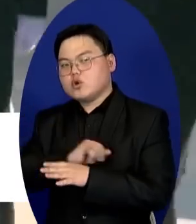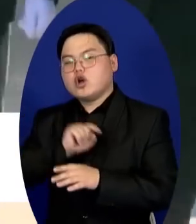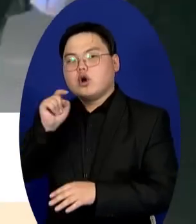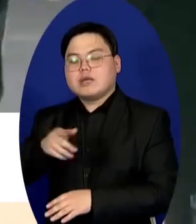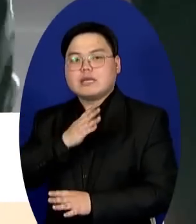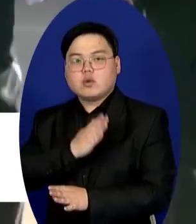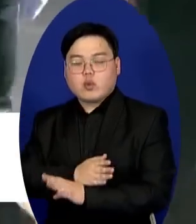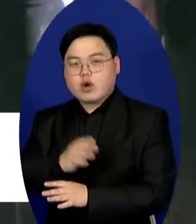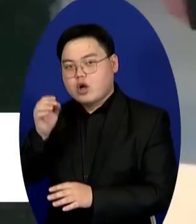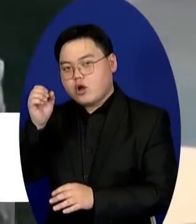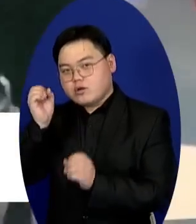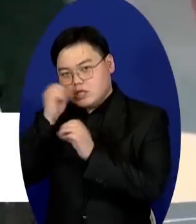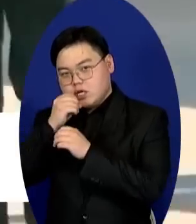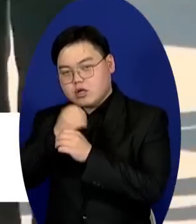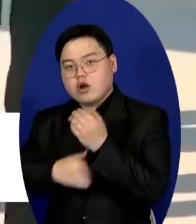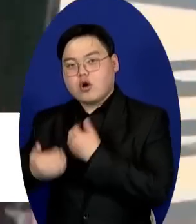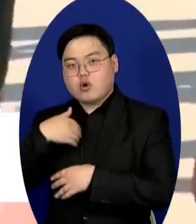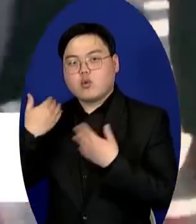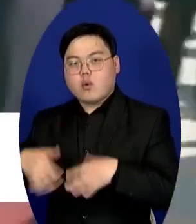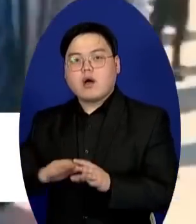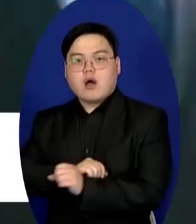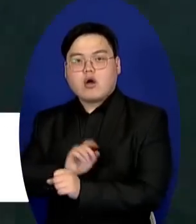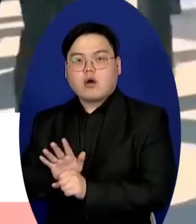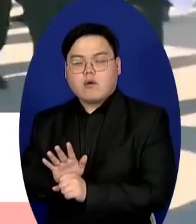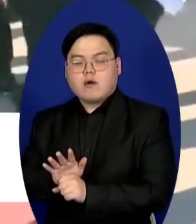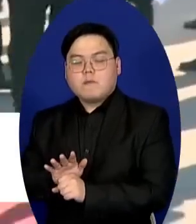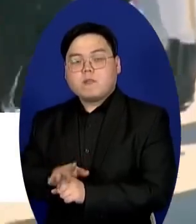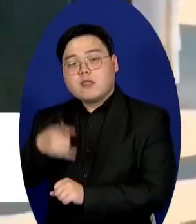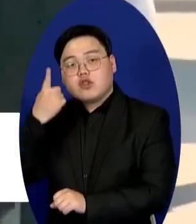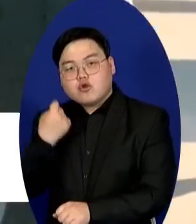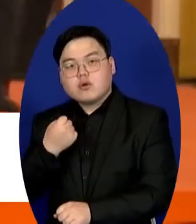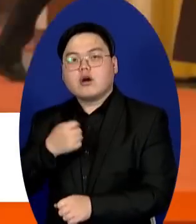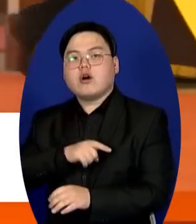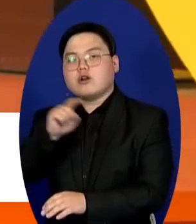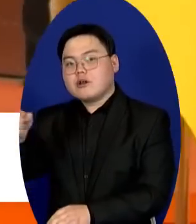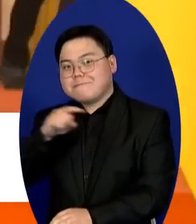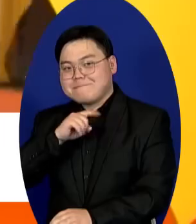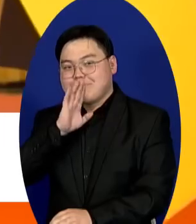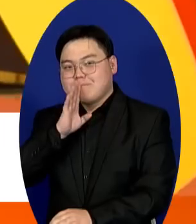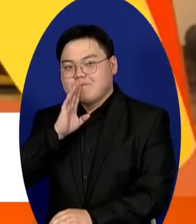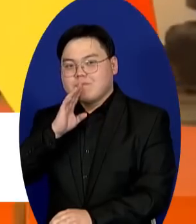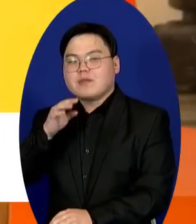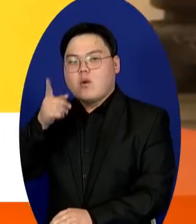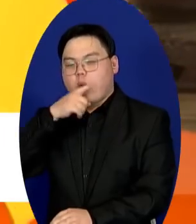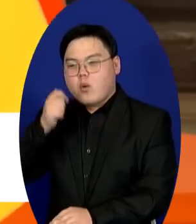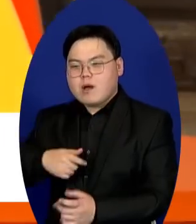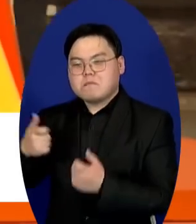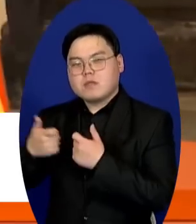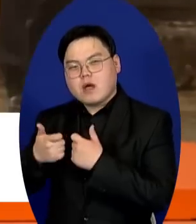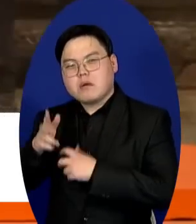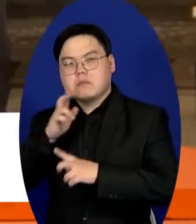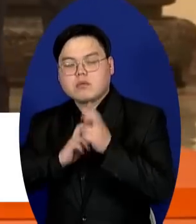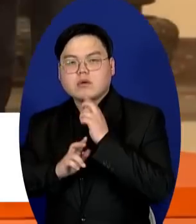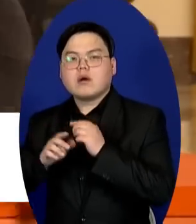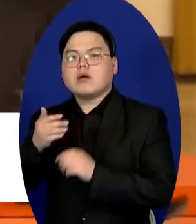COVID-19-ийн шинжилгээнд бүгд хамрагдсан байна. Нэг өдрийн найлчлалаараа Шольц Оросын Украинд дахь түрэмгийл зэрэг олон асуудлаар Хятадын удирдагчтай